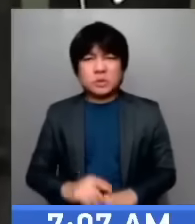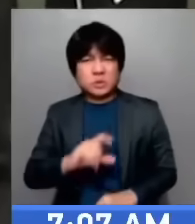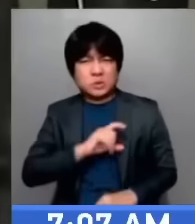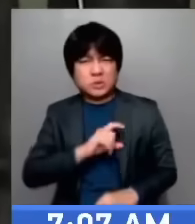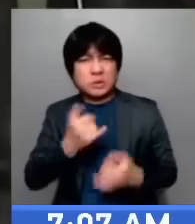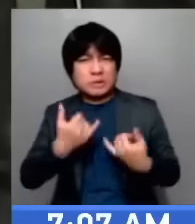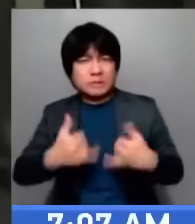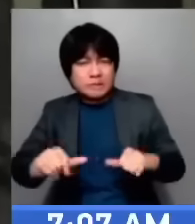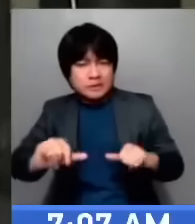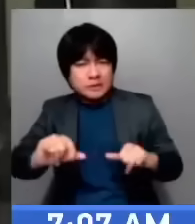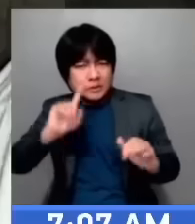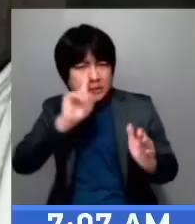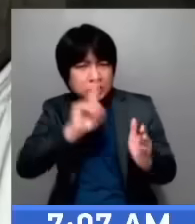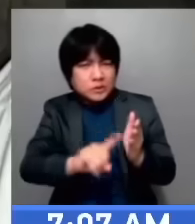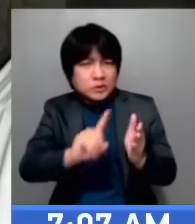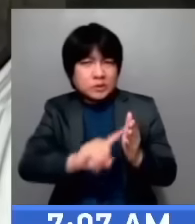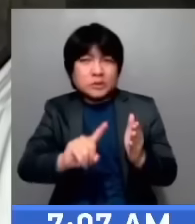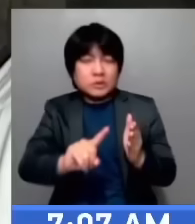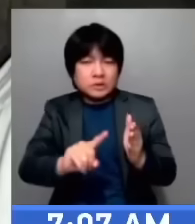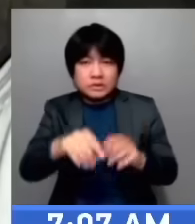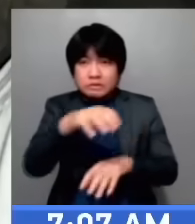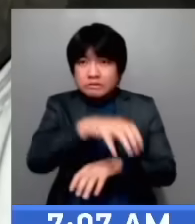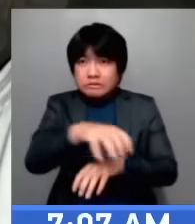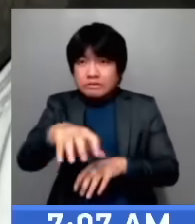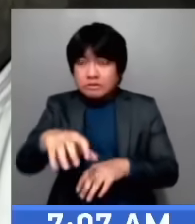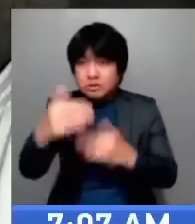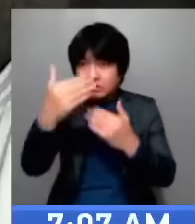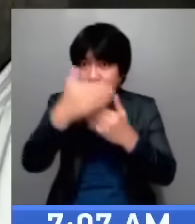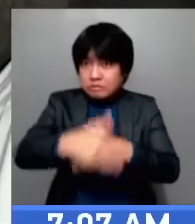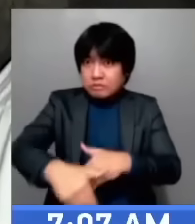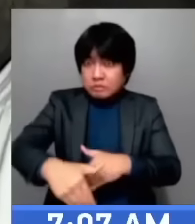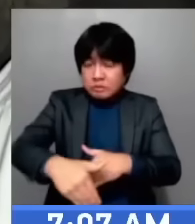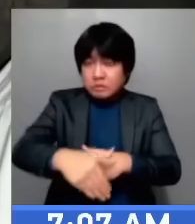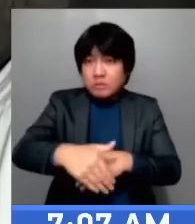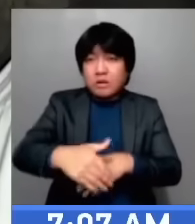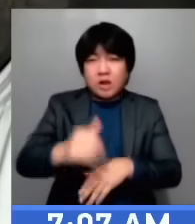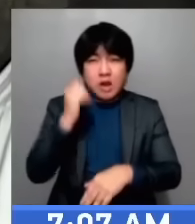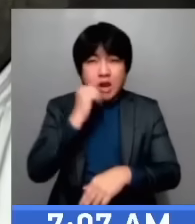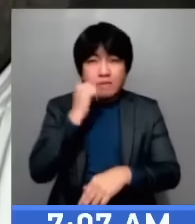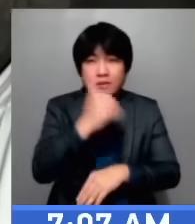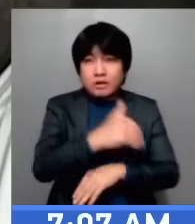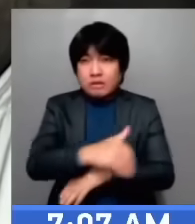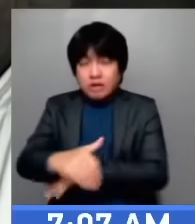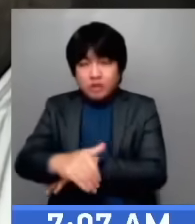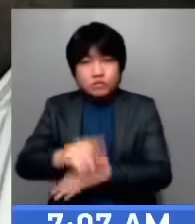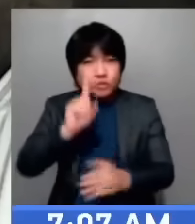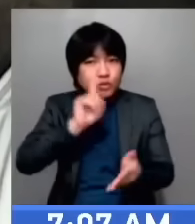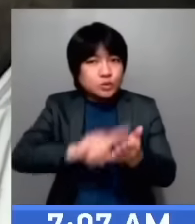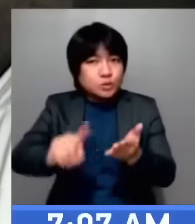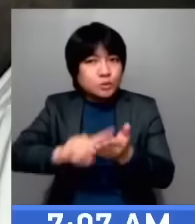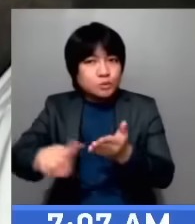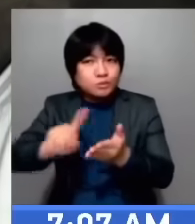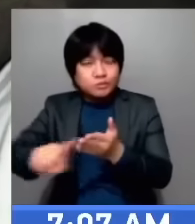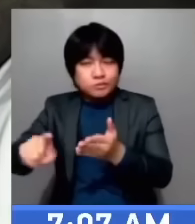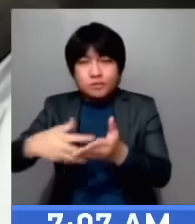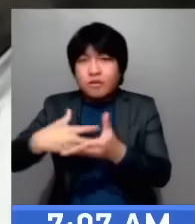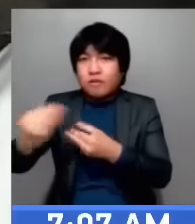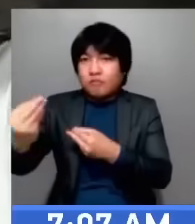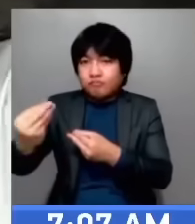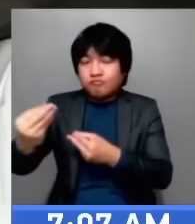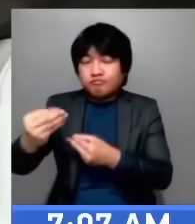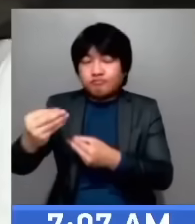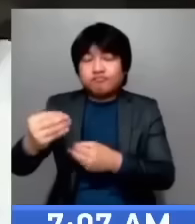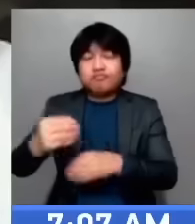pagroronda lalo na tuwing gabi inatasan kami ng ating ng aming Barangay Kapitan na